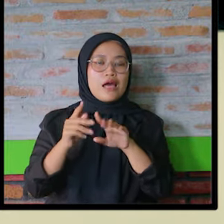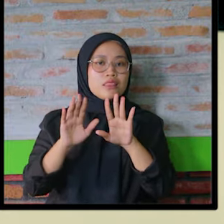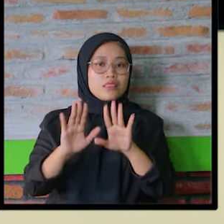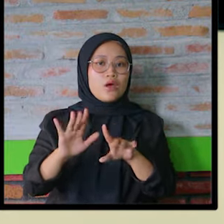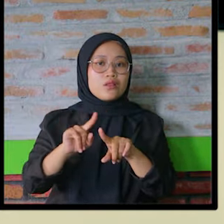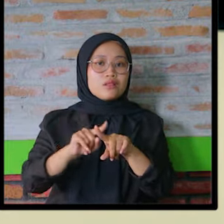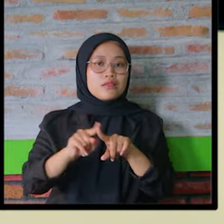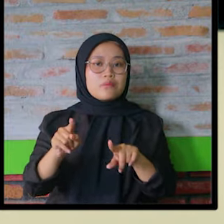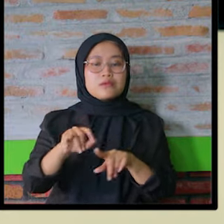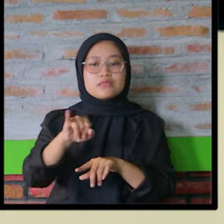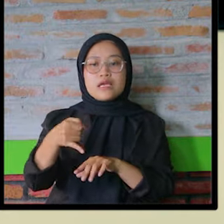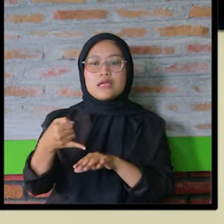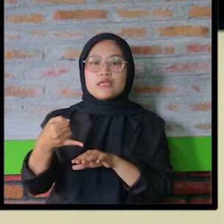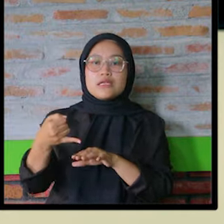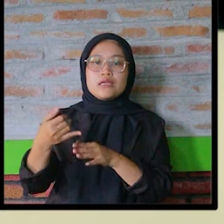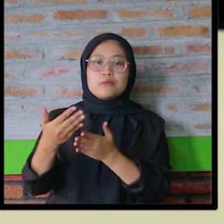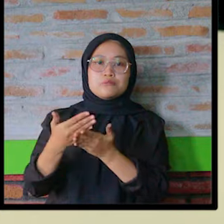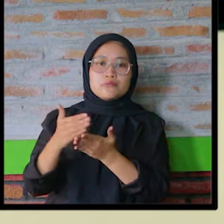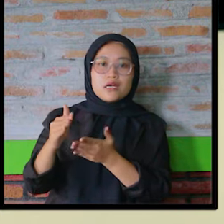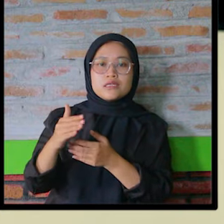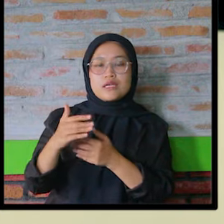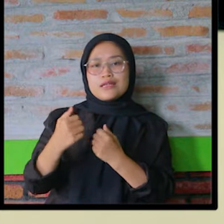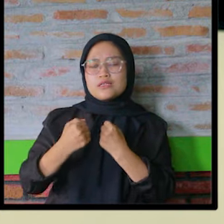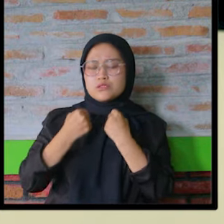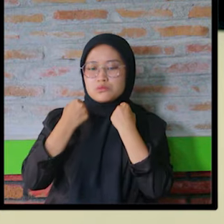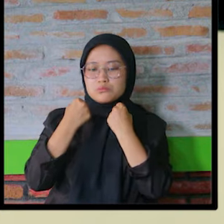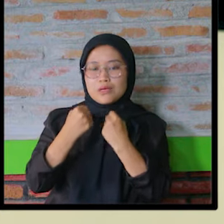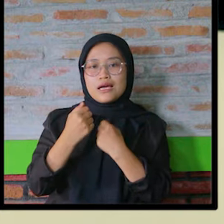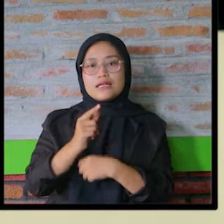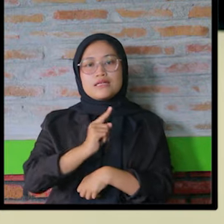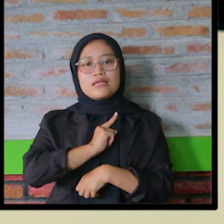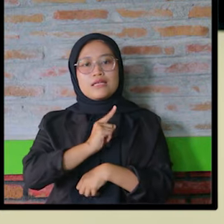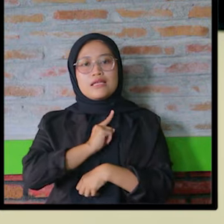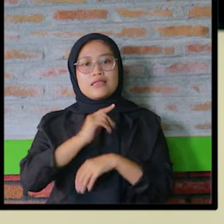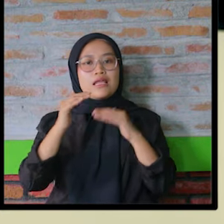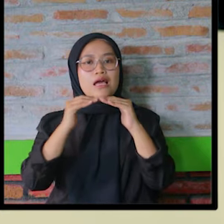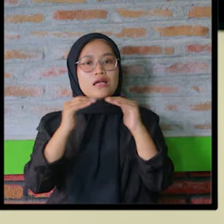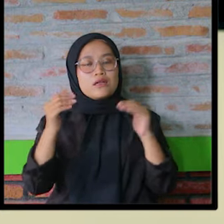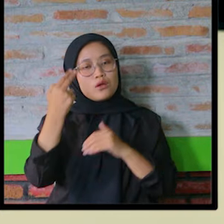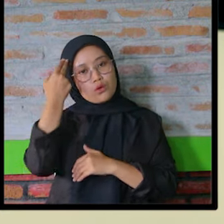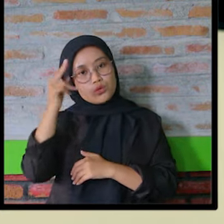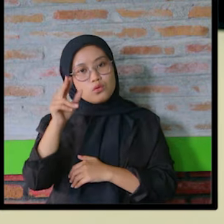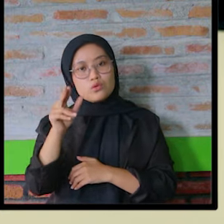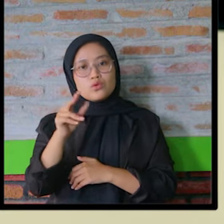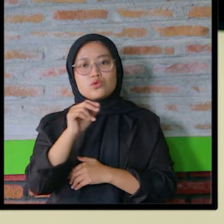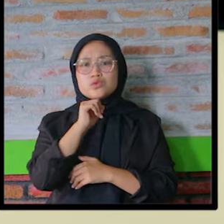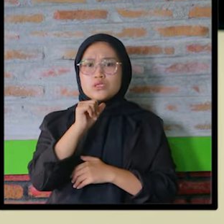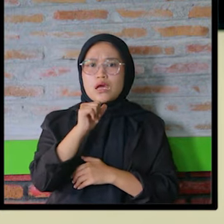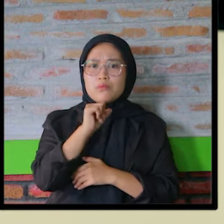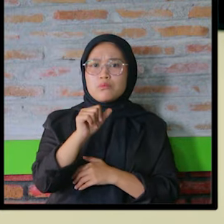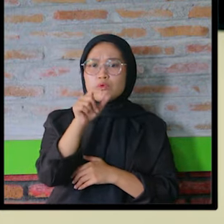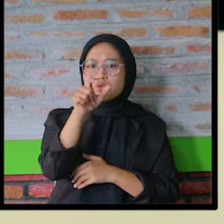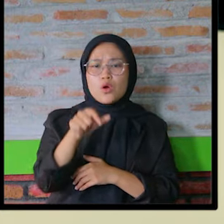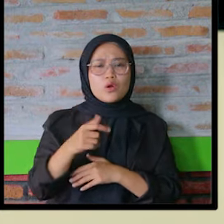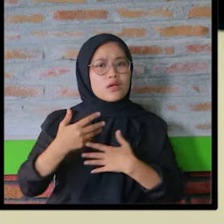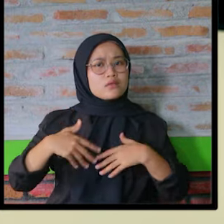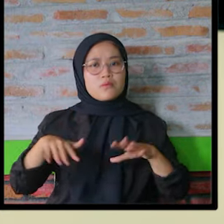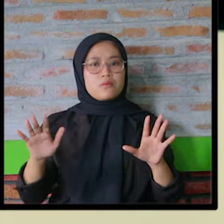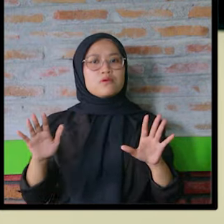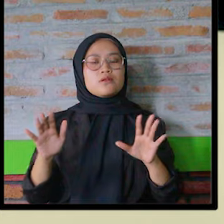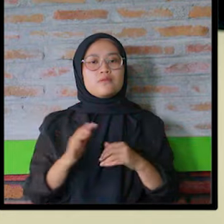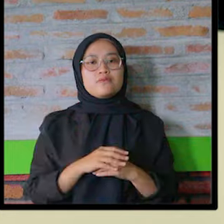dari spirit diri kita adil terhadap siapapun itu itu Nah maka di